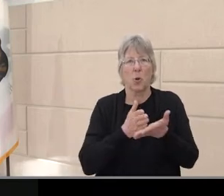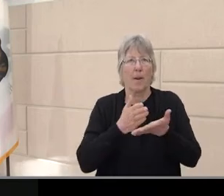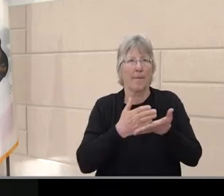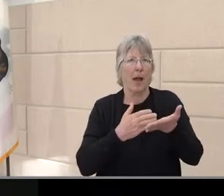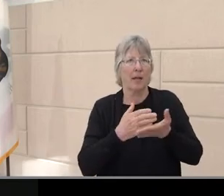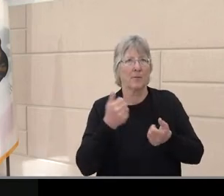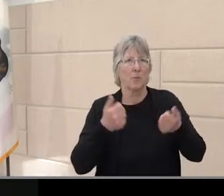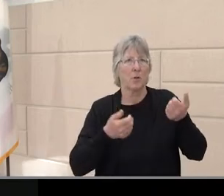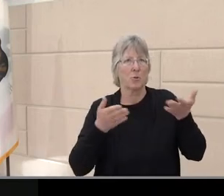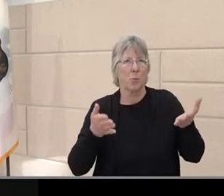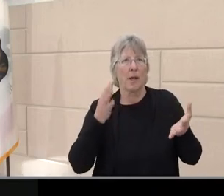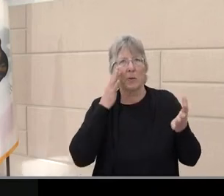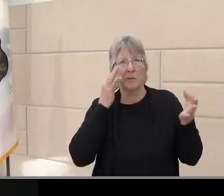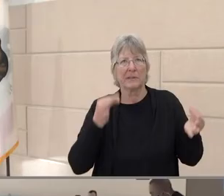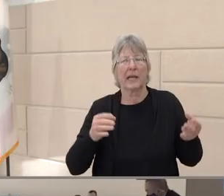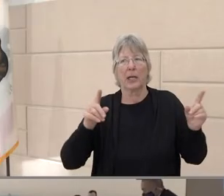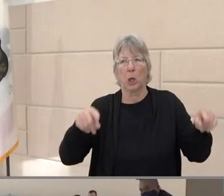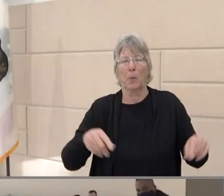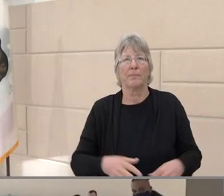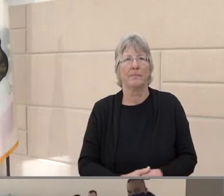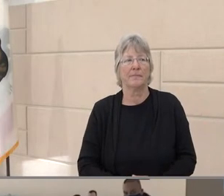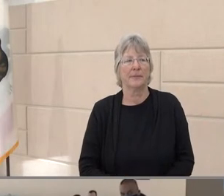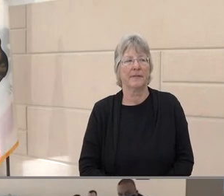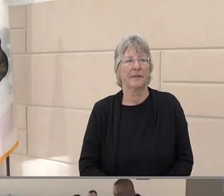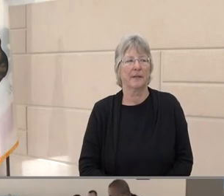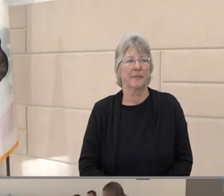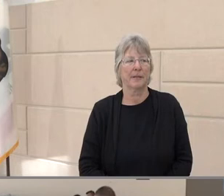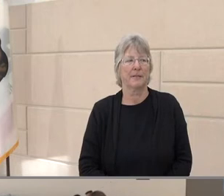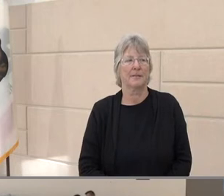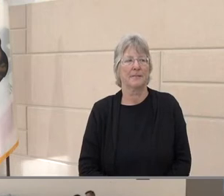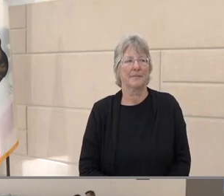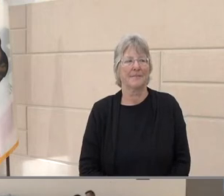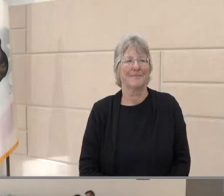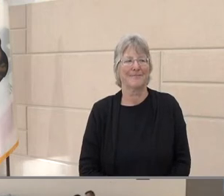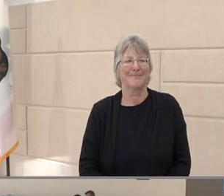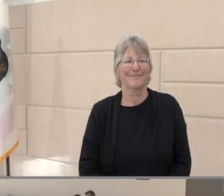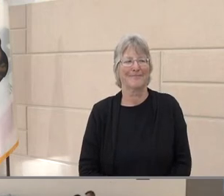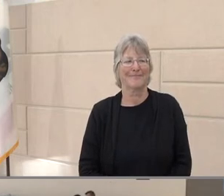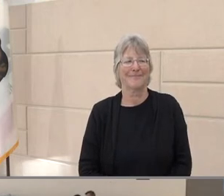ងទៅលើចំនួនថវិកាដែលយើងមានអាចប្រើប្រាស់បាន